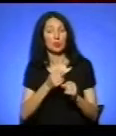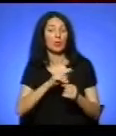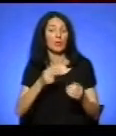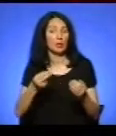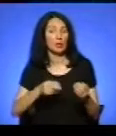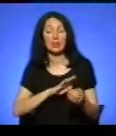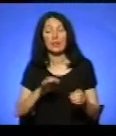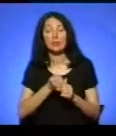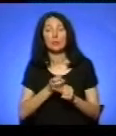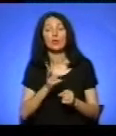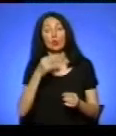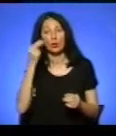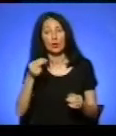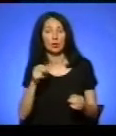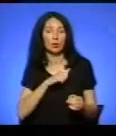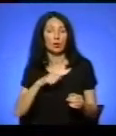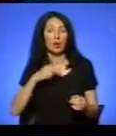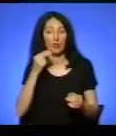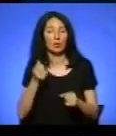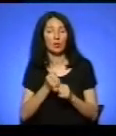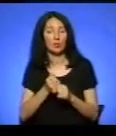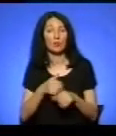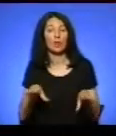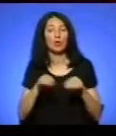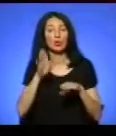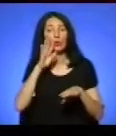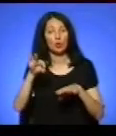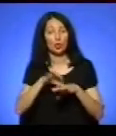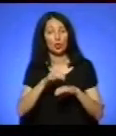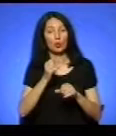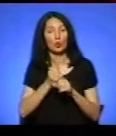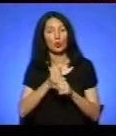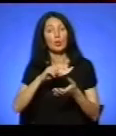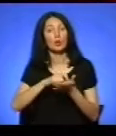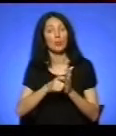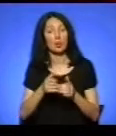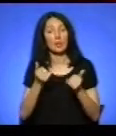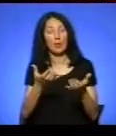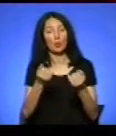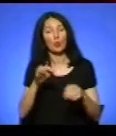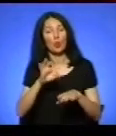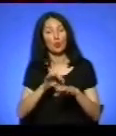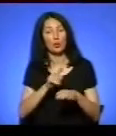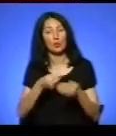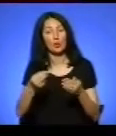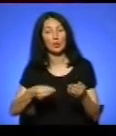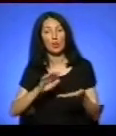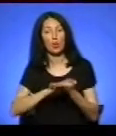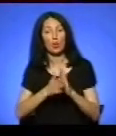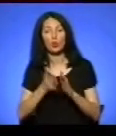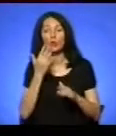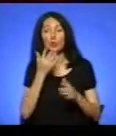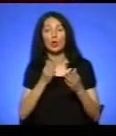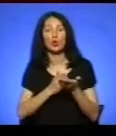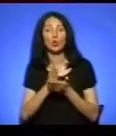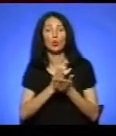винен? Роби. Разом з дружиною обладнали приміщення для прийому хворих. Щоб підписати угоду із Національною службою здоров'я